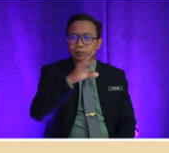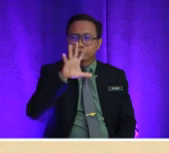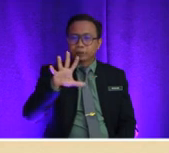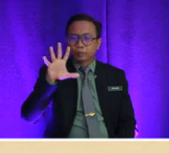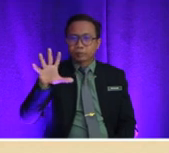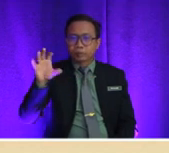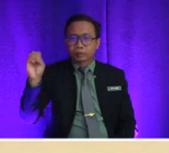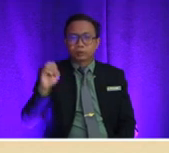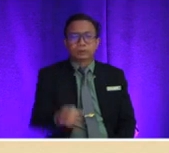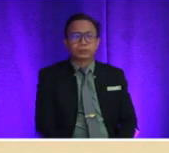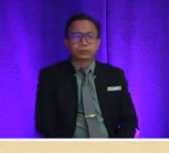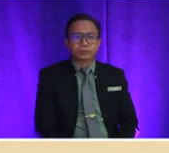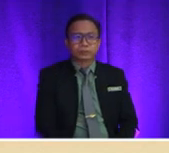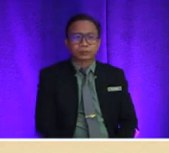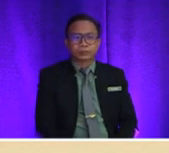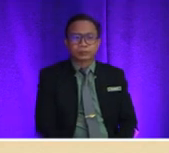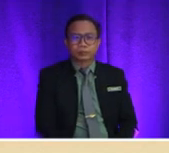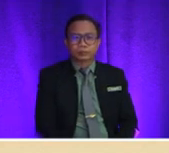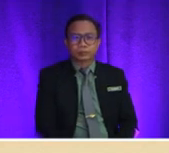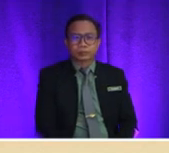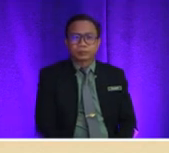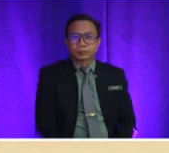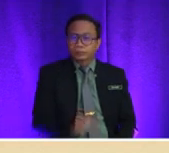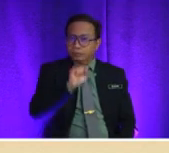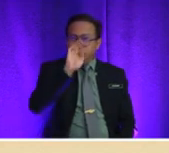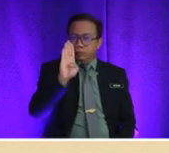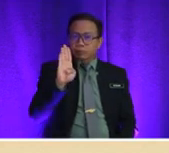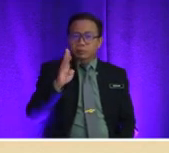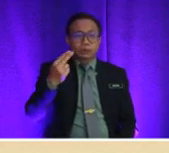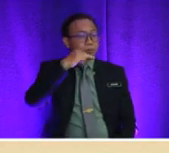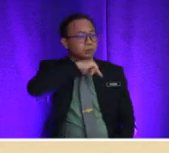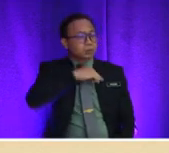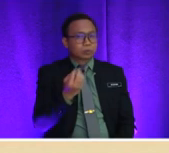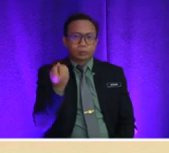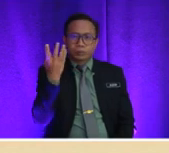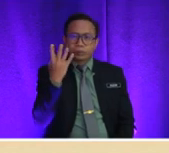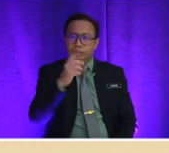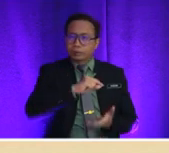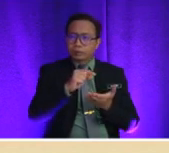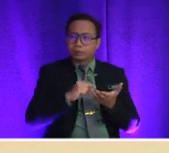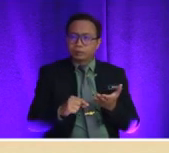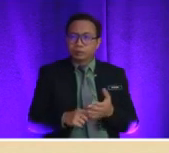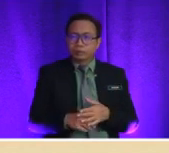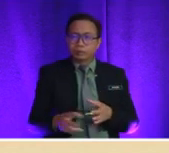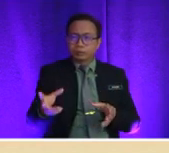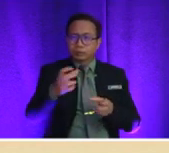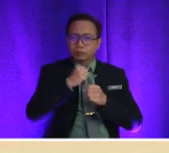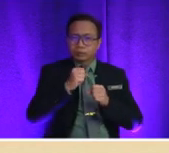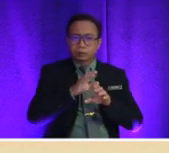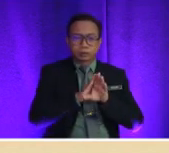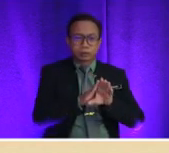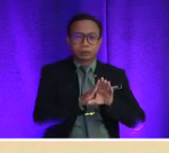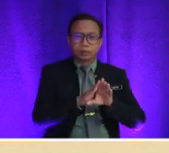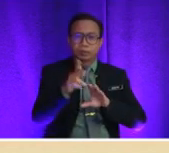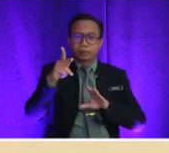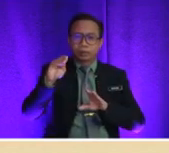baik seorang Bi salam Bi adalah keuntungan Oke keuntungan maka kita ditulis keuntungan hasil jualan kos